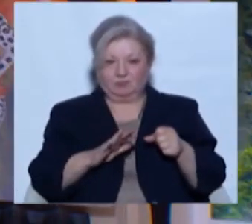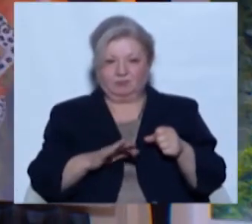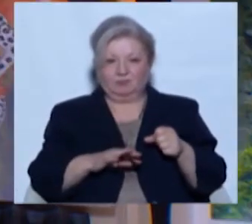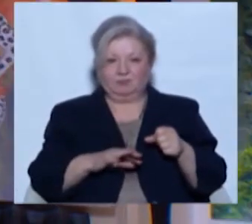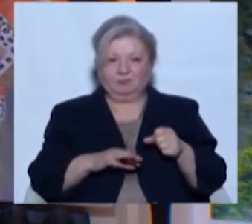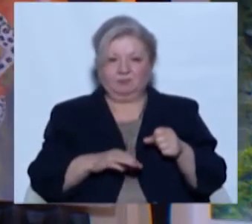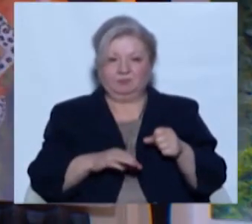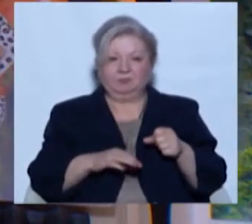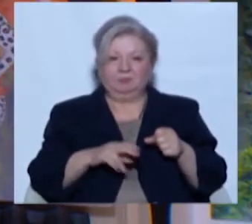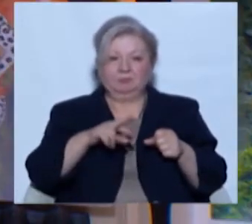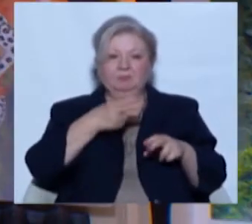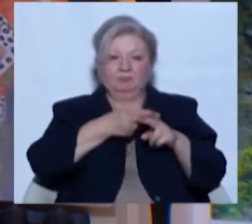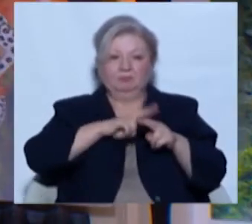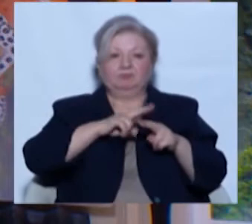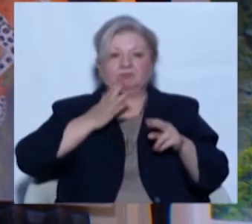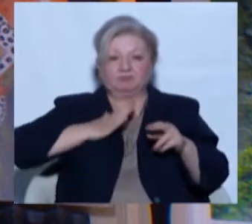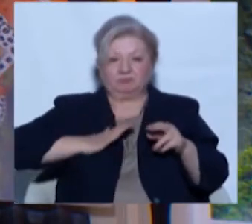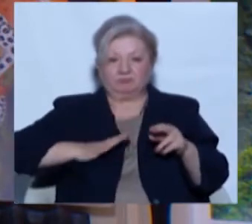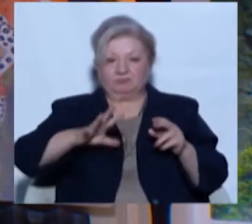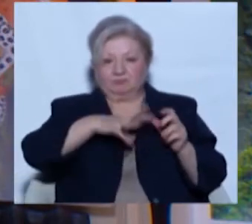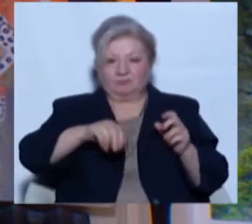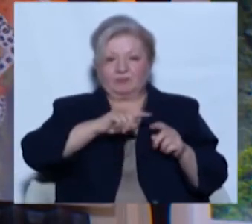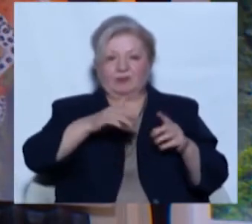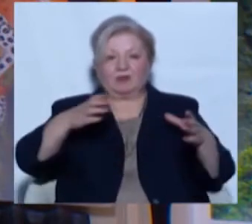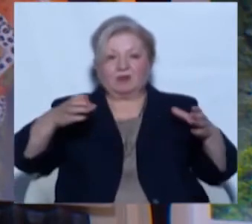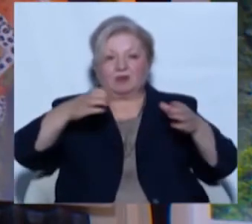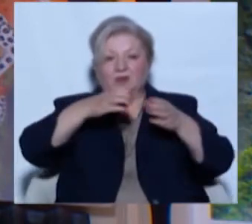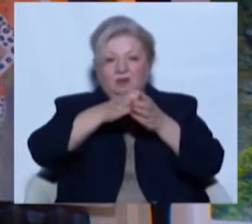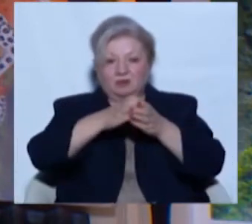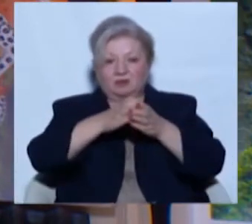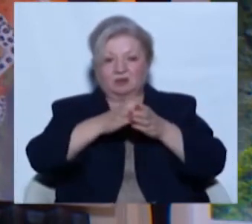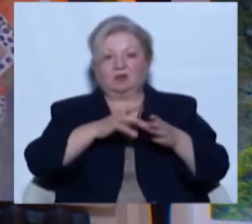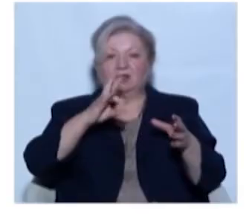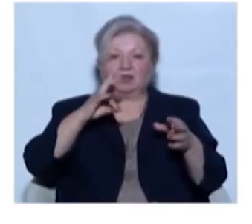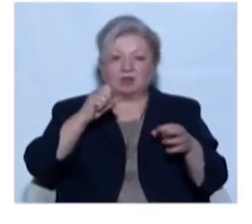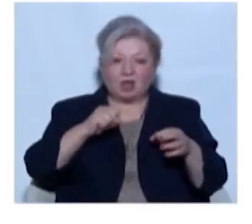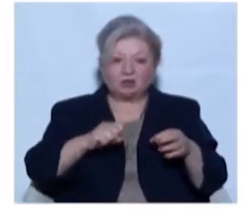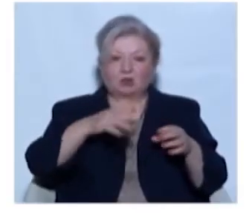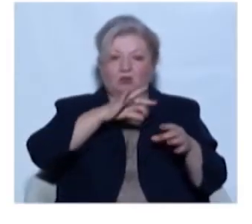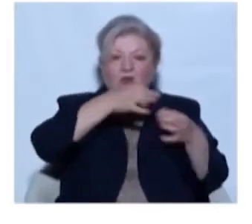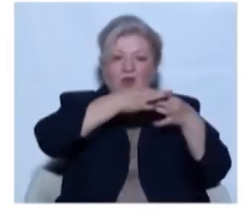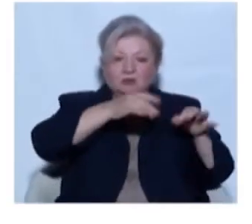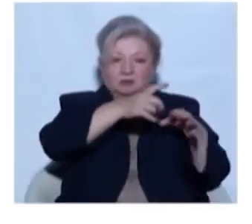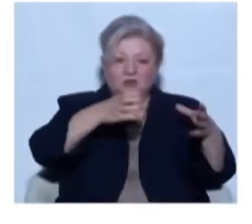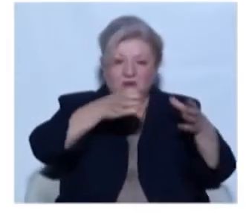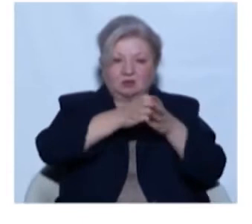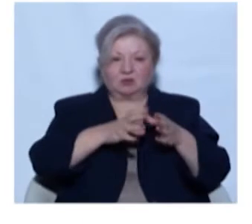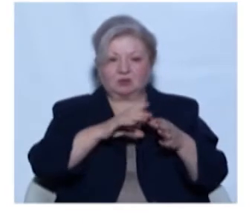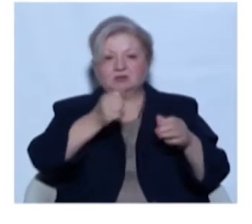უშედეგო აღმოჩნდა და იძულებულები გახდნენ გაერთიანებული ერების ორგანიზაცია და ნატო სამხედრო